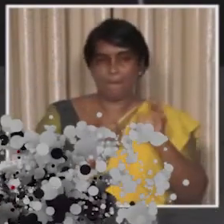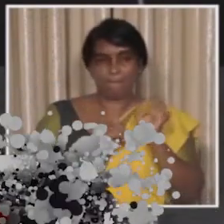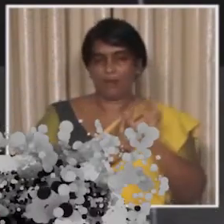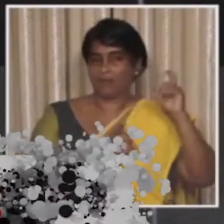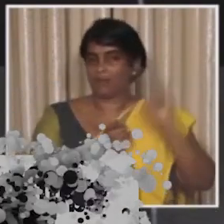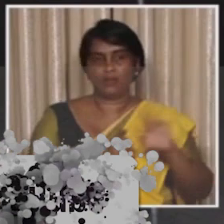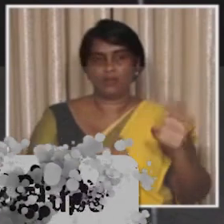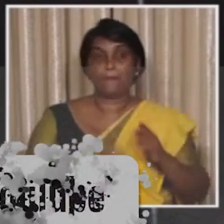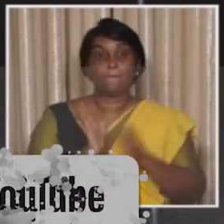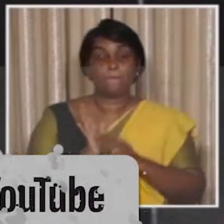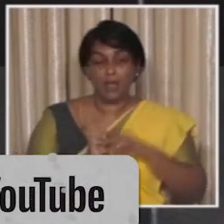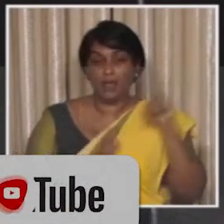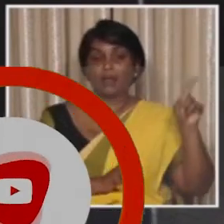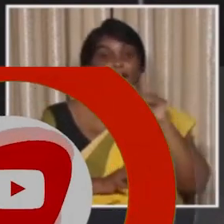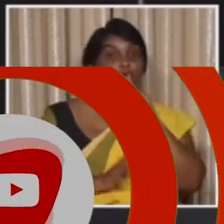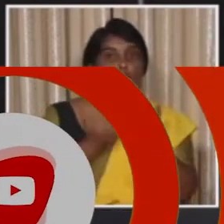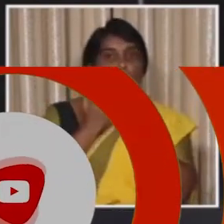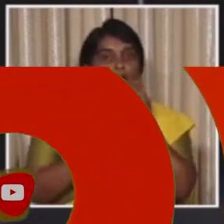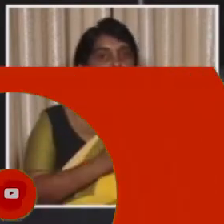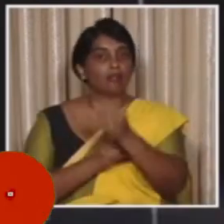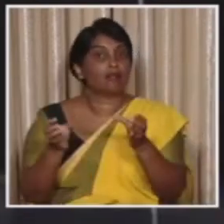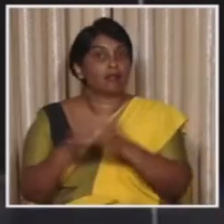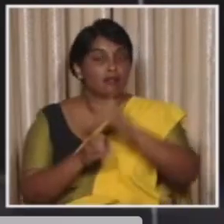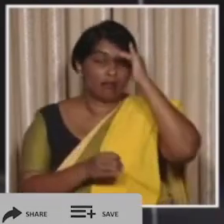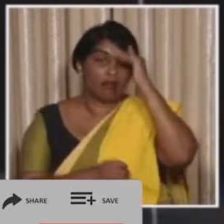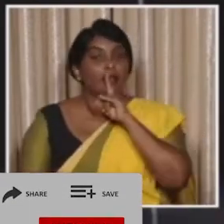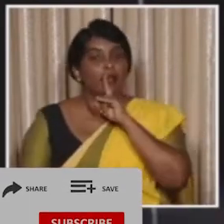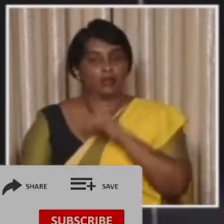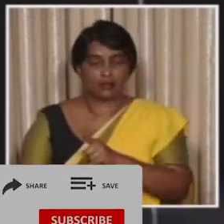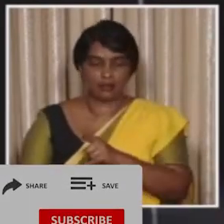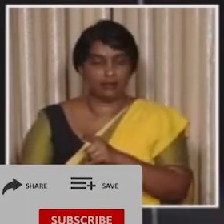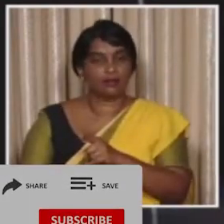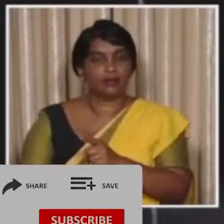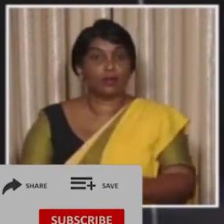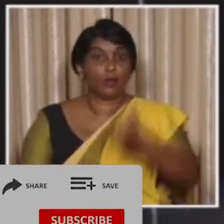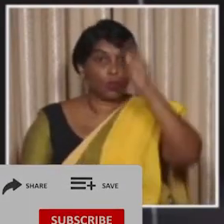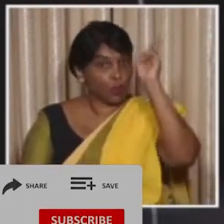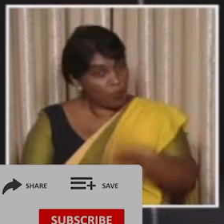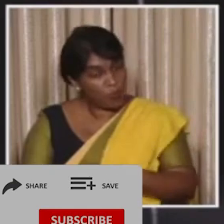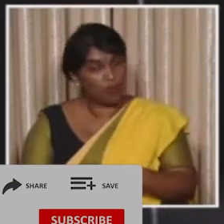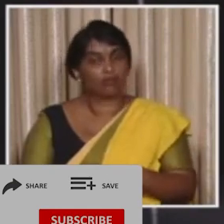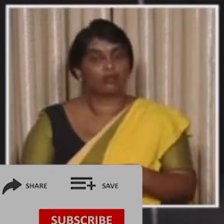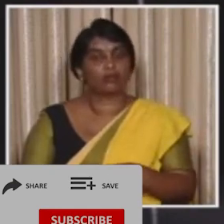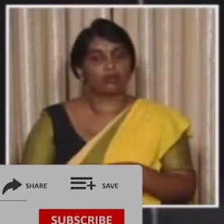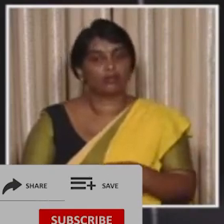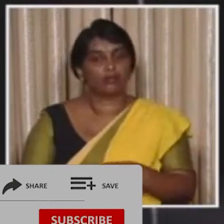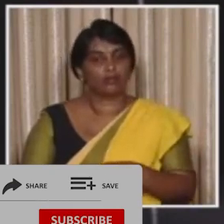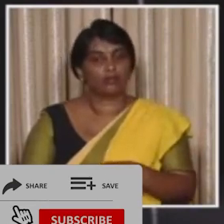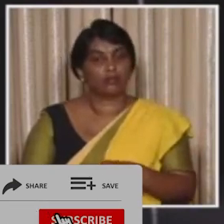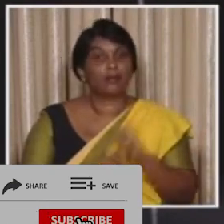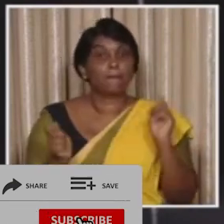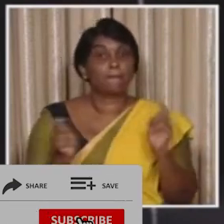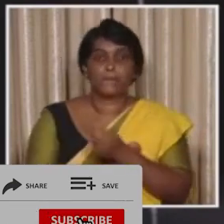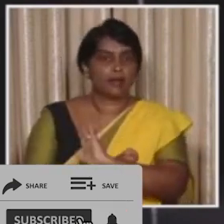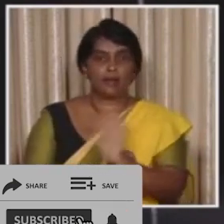අහරුවක් නැහැ. මහේල ජයවර්ධන තමයි උපදෙස් දීලා තිබුණේ කණ්ඩායමේ නායකයාට ටොස් එක දින්නත් බැට්